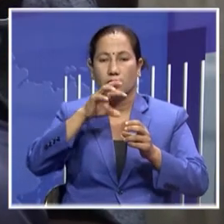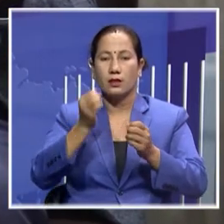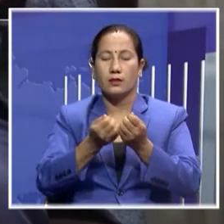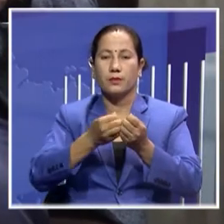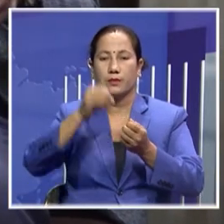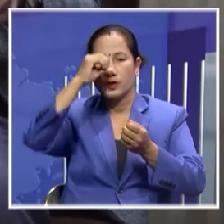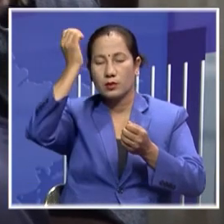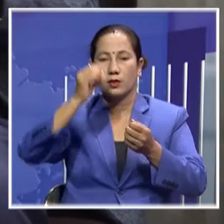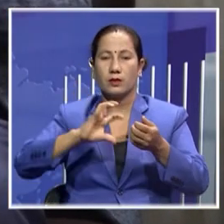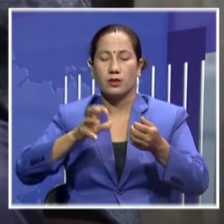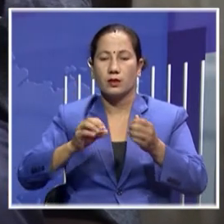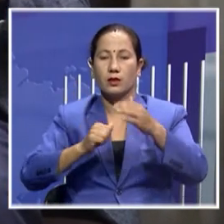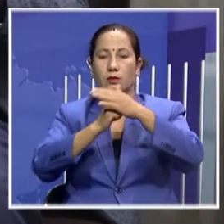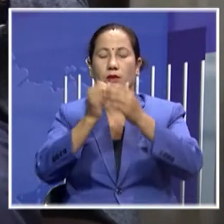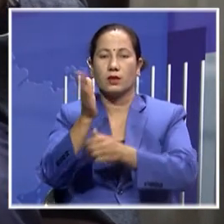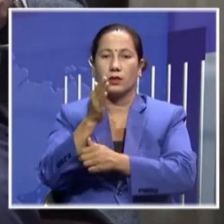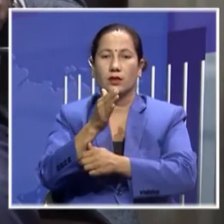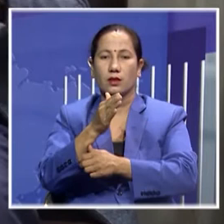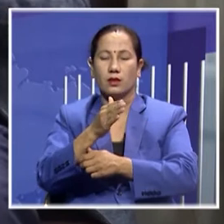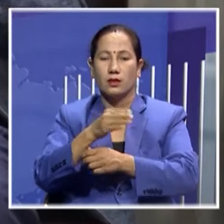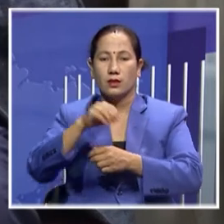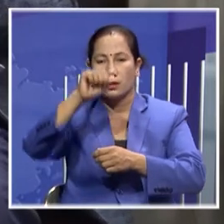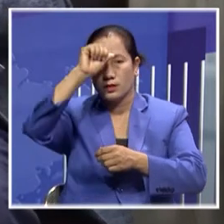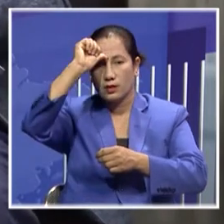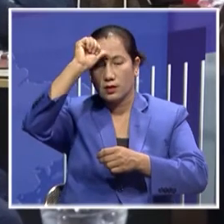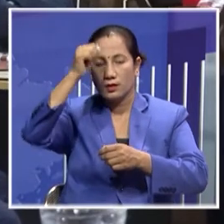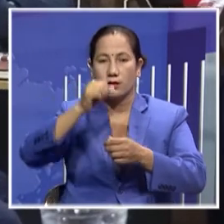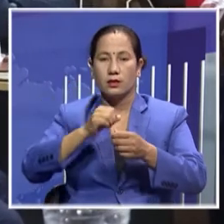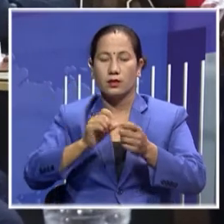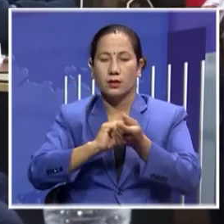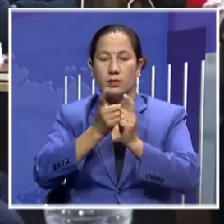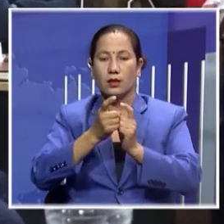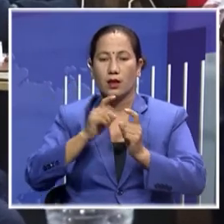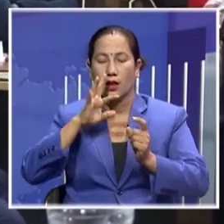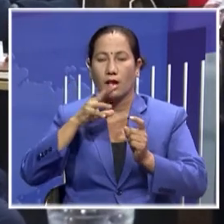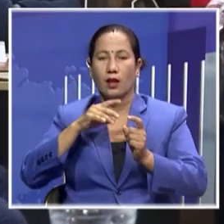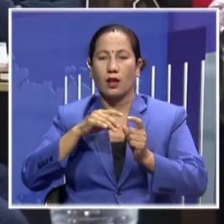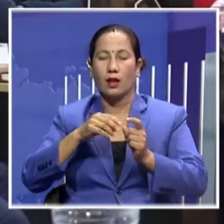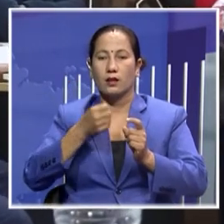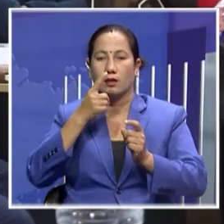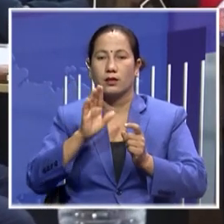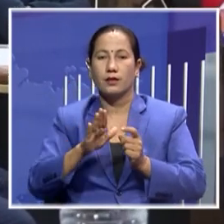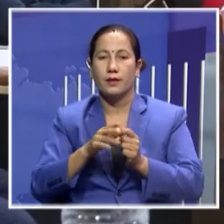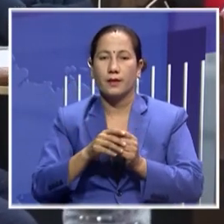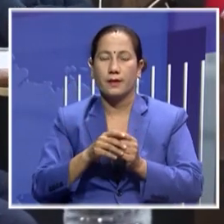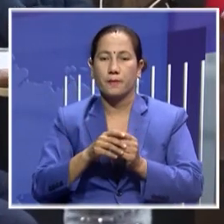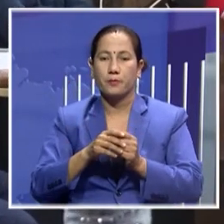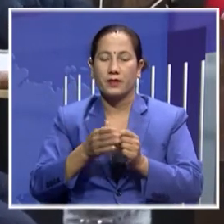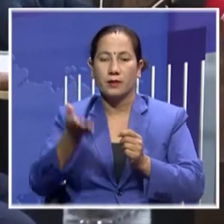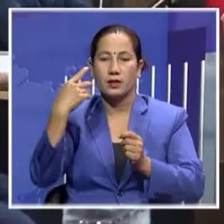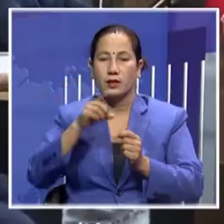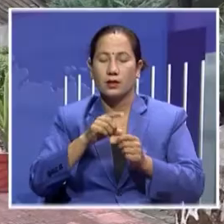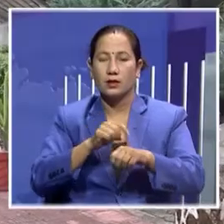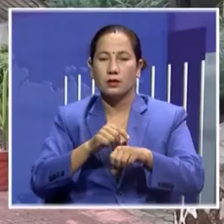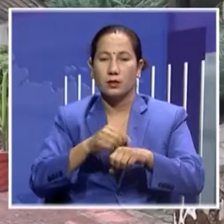सुदूरपश्चिम प्रदेशका मुख्यमन्त्री त्रिलोचन भट्टले सुदूरपश्चिम प्रदेश सरकार परिवर्तन हुने हल्ला निराधार भएको बताउनु भएको छ। पछिल्लो समयमा